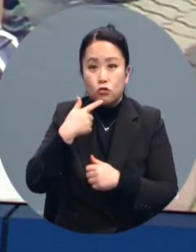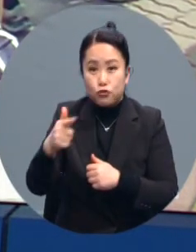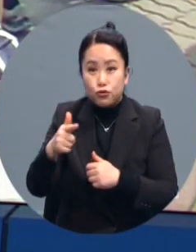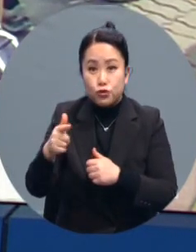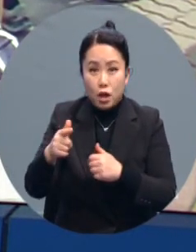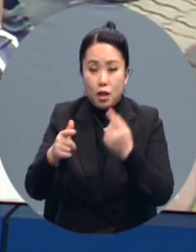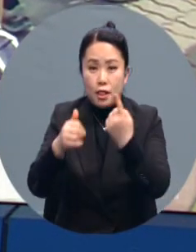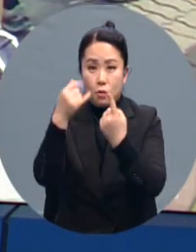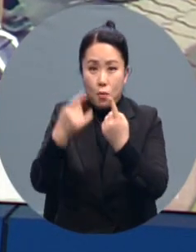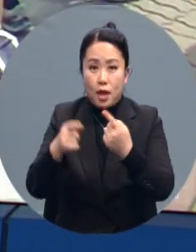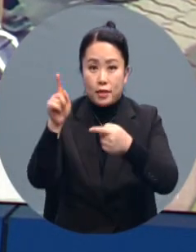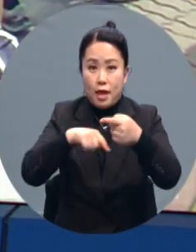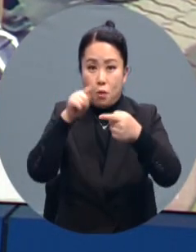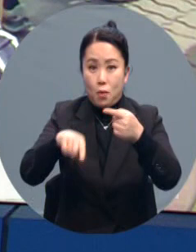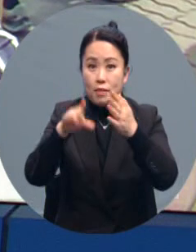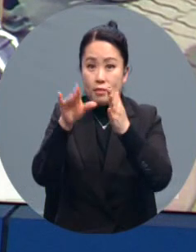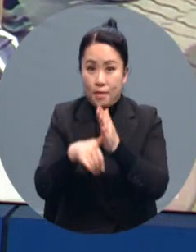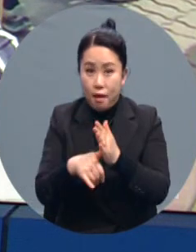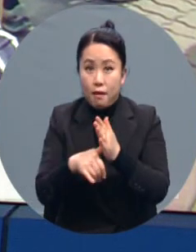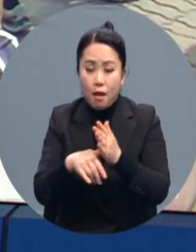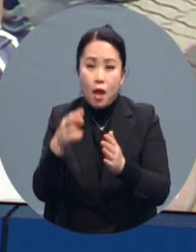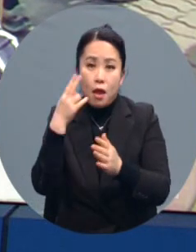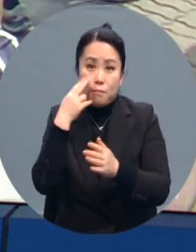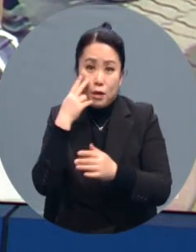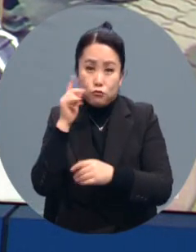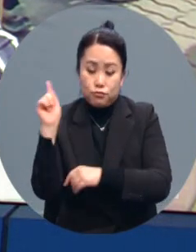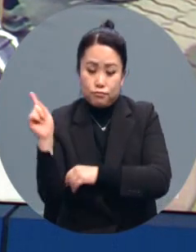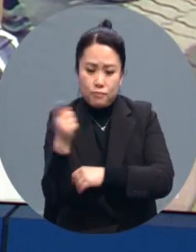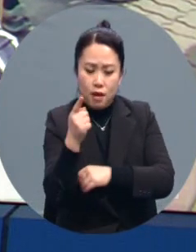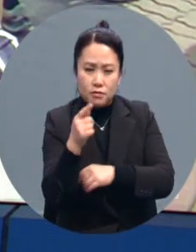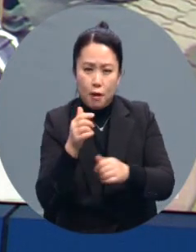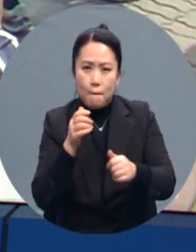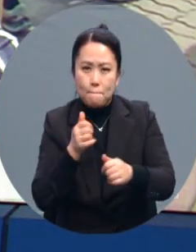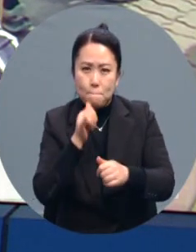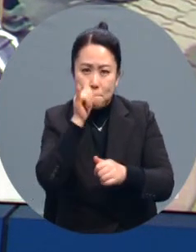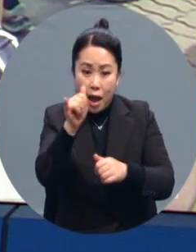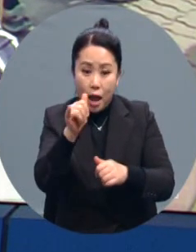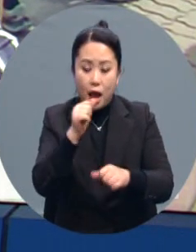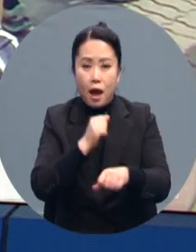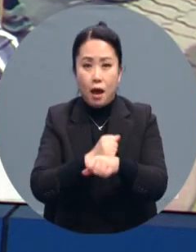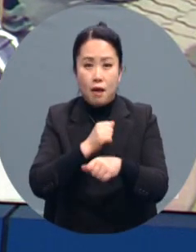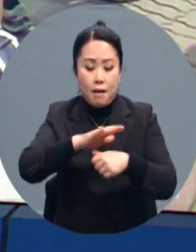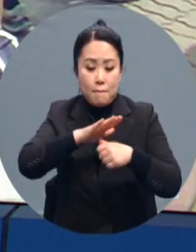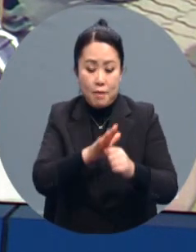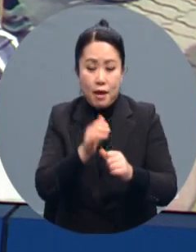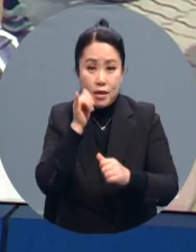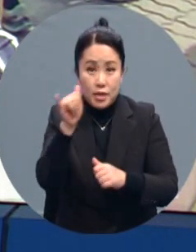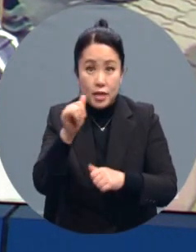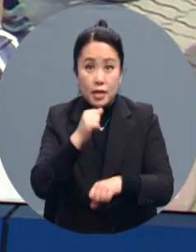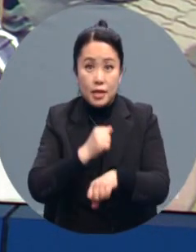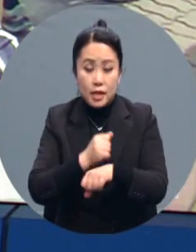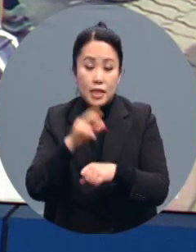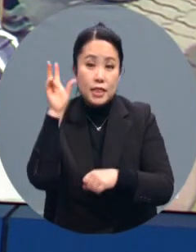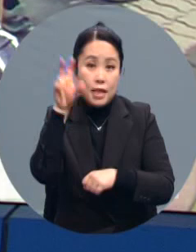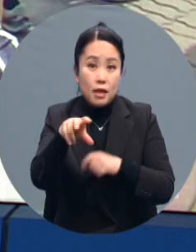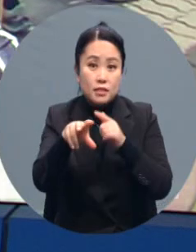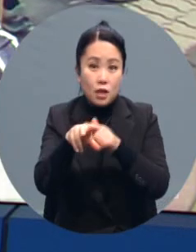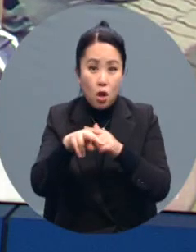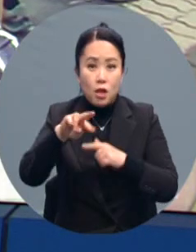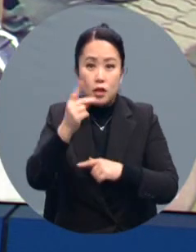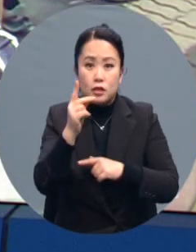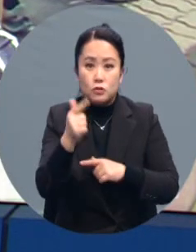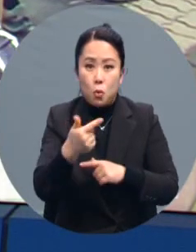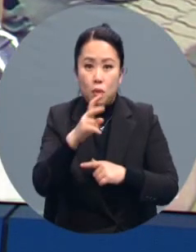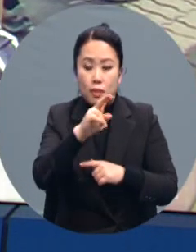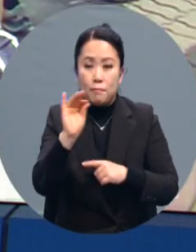타선을 잠재웠던 롯데 레전드 투수 손민환 선수가 고향 부산에서 고등학교 야구단의 코치로 후진 양성에 헌신하고